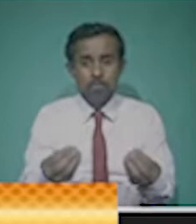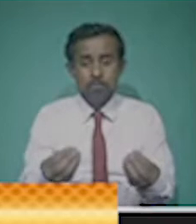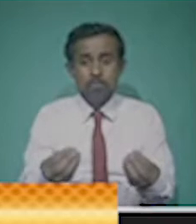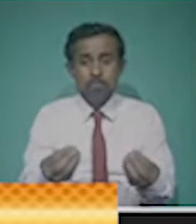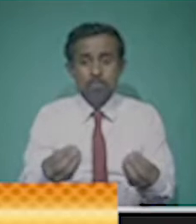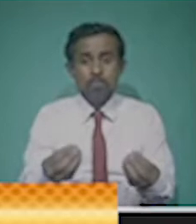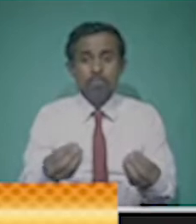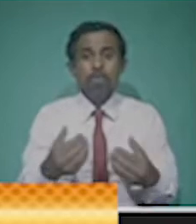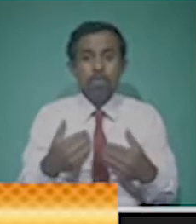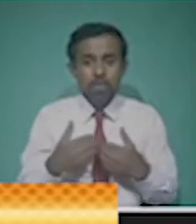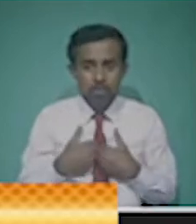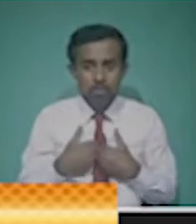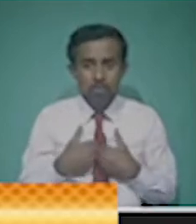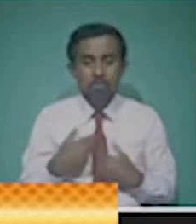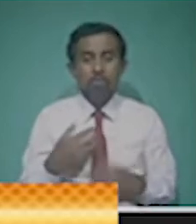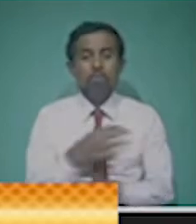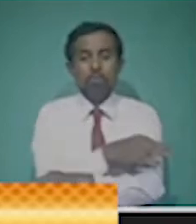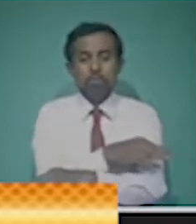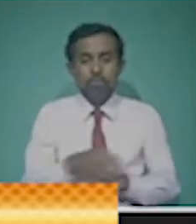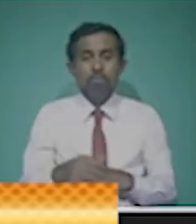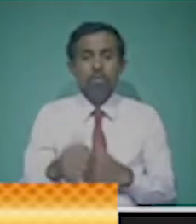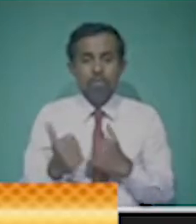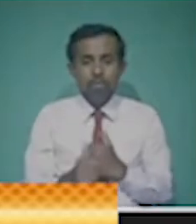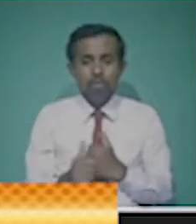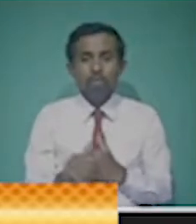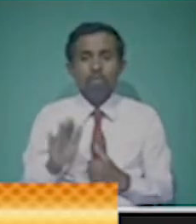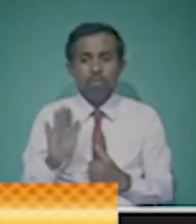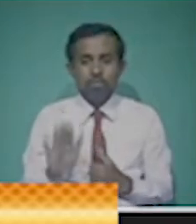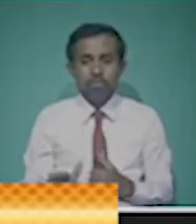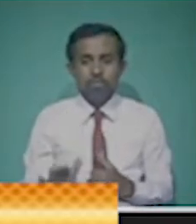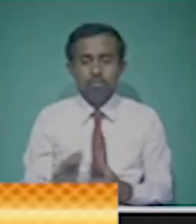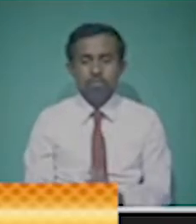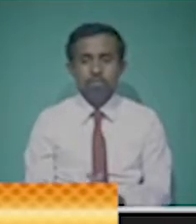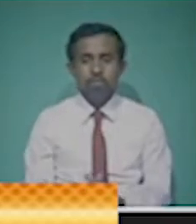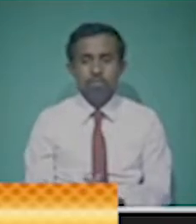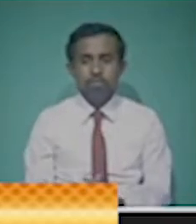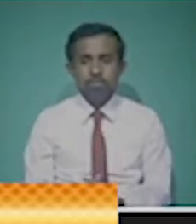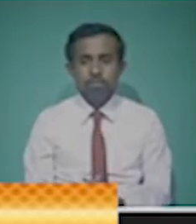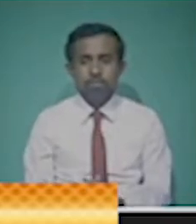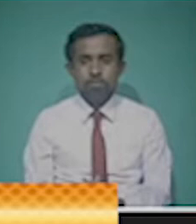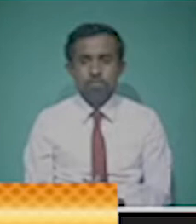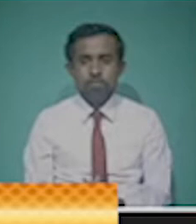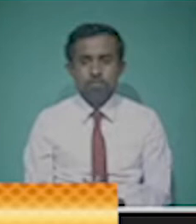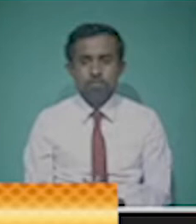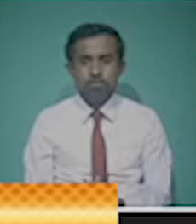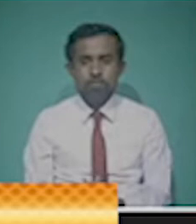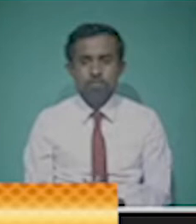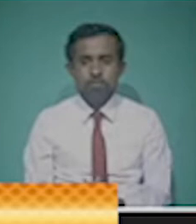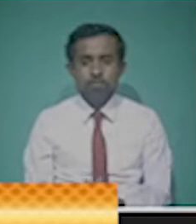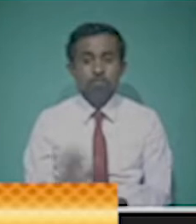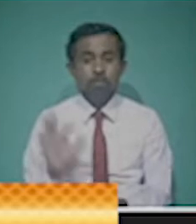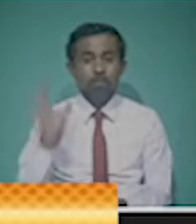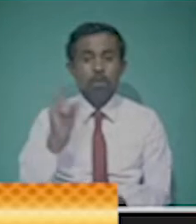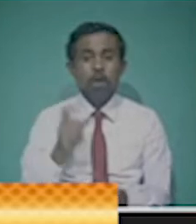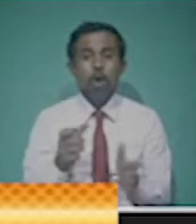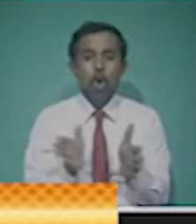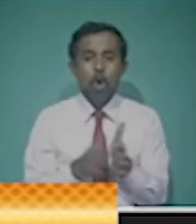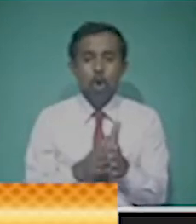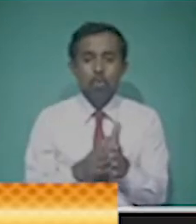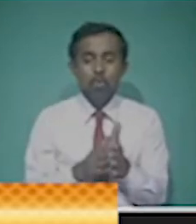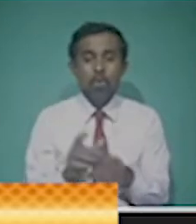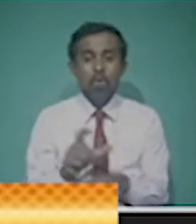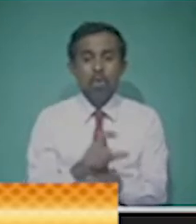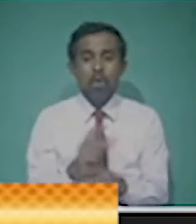கொண்டு விசேட ஆணைக்குழு அல்லது ஜனாதிபதி செயலணி அல்லது பாராளுமன்ற குழு அமைக்கப்பட வேண்டும் என்று